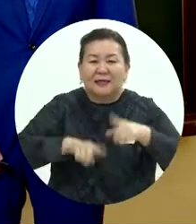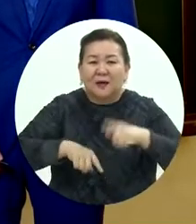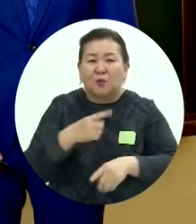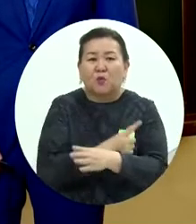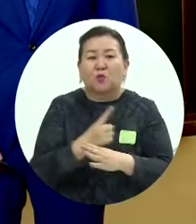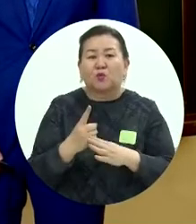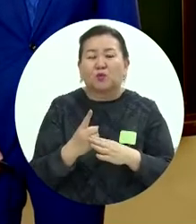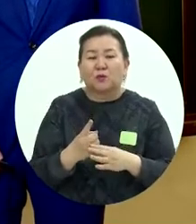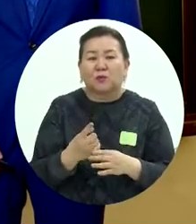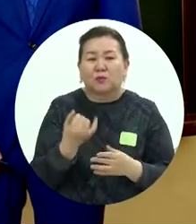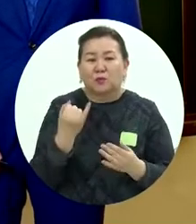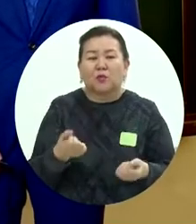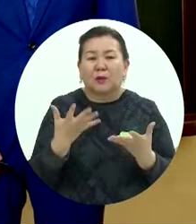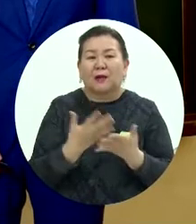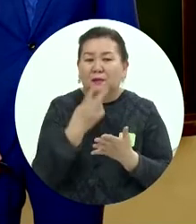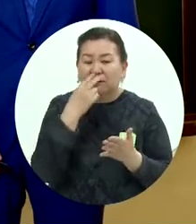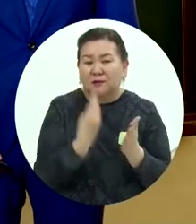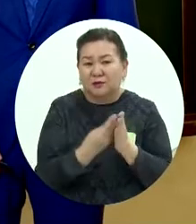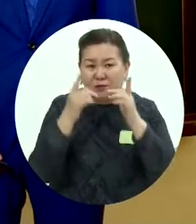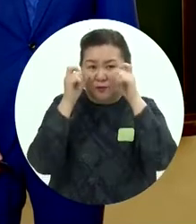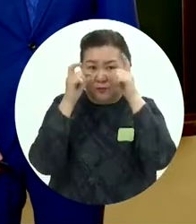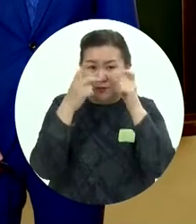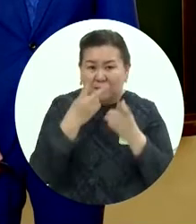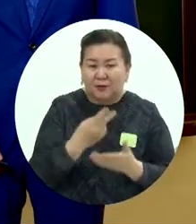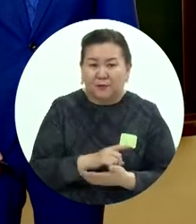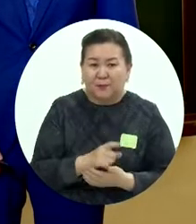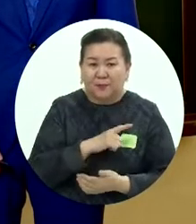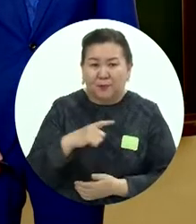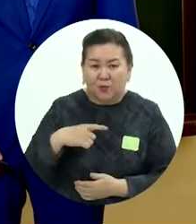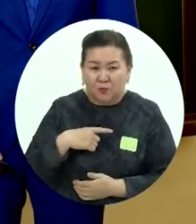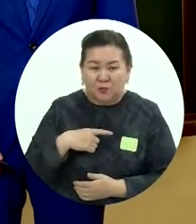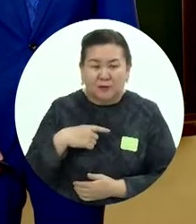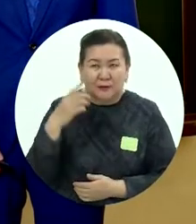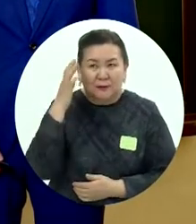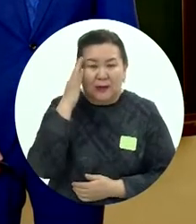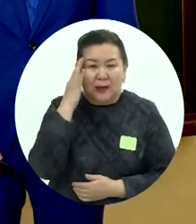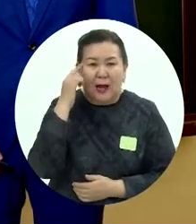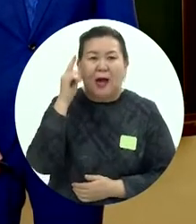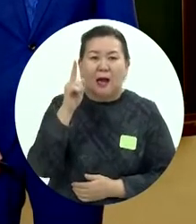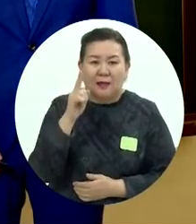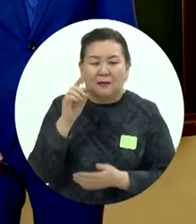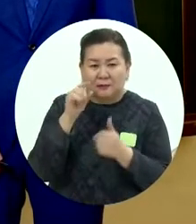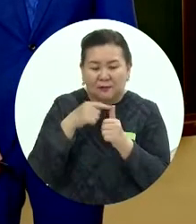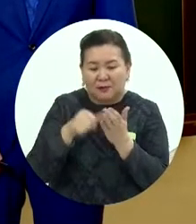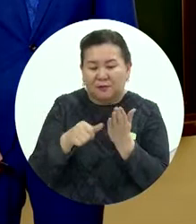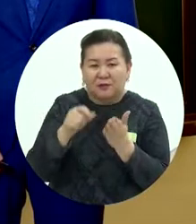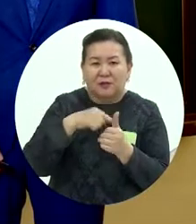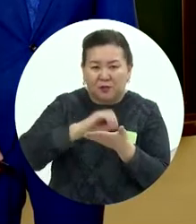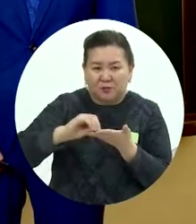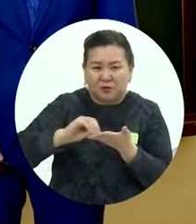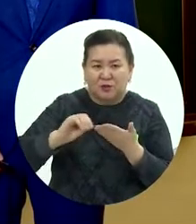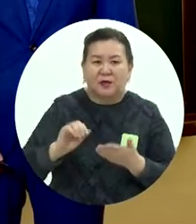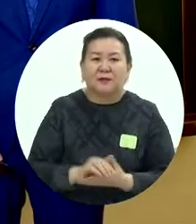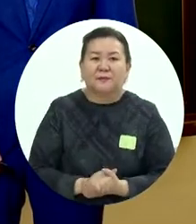вэ? За дараах зургуудыг шалтгаар ажиглаад өөрсдөө таамаглалыг төвшүүлээд төвшүүлсэн таамаглалаа тэмдэгт дээрээ